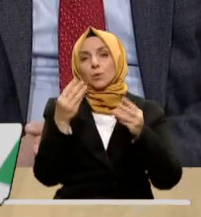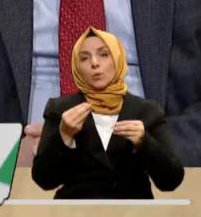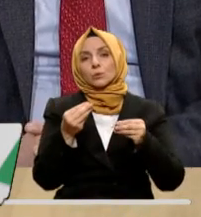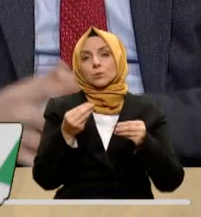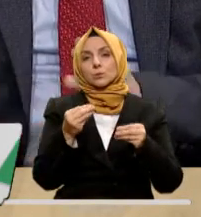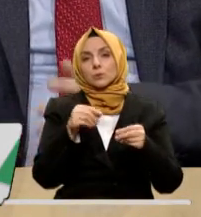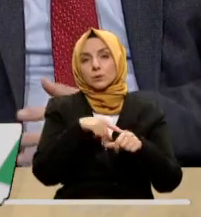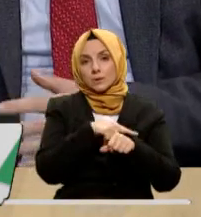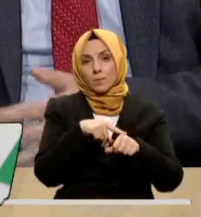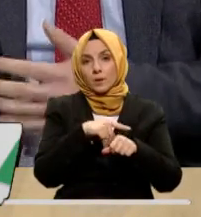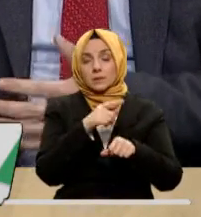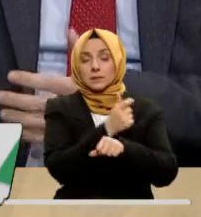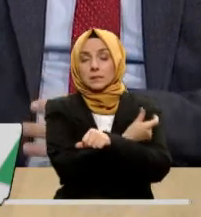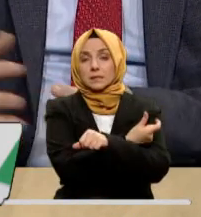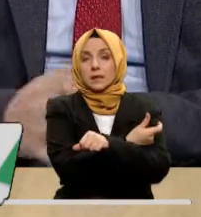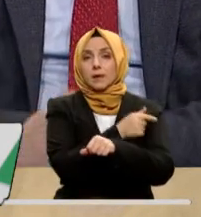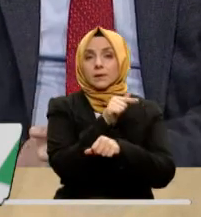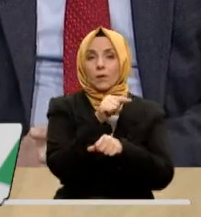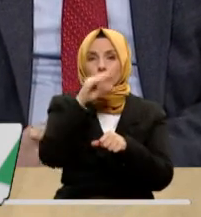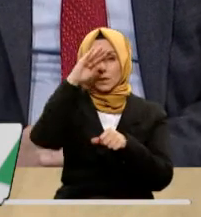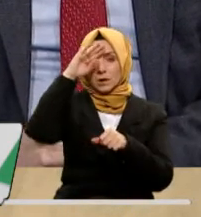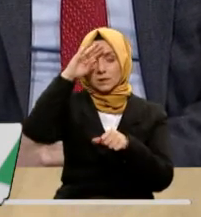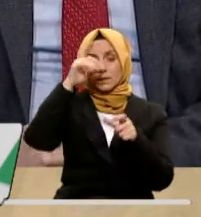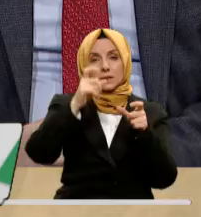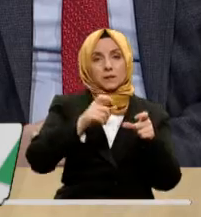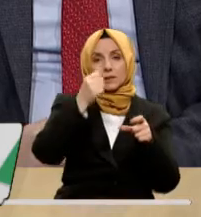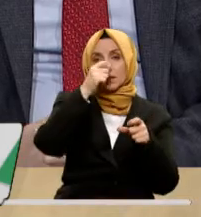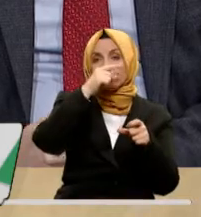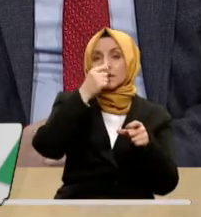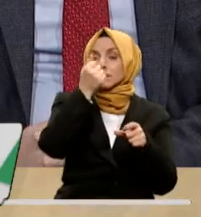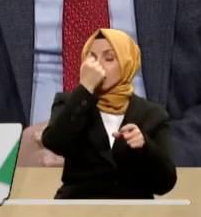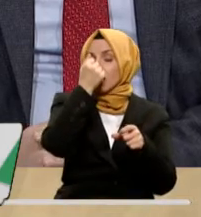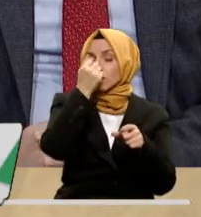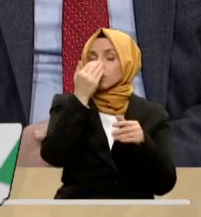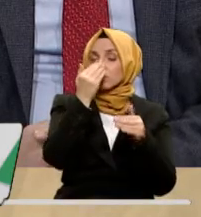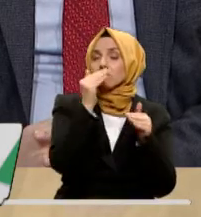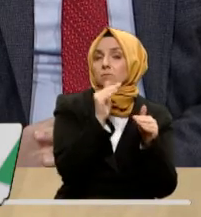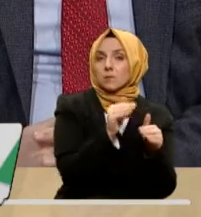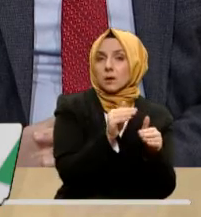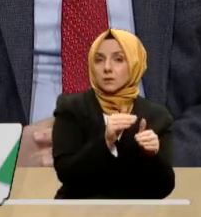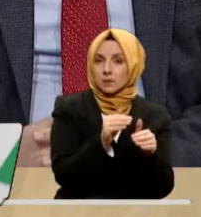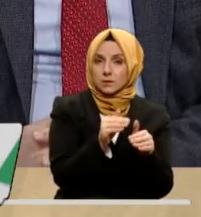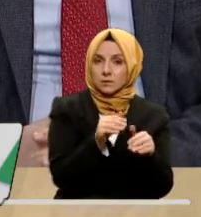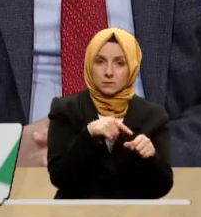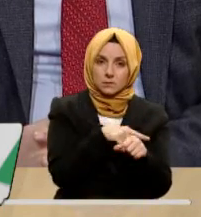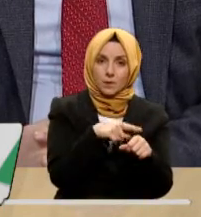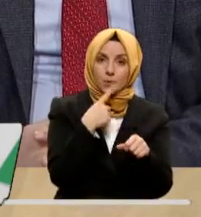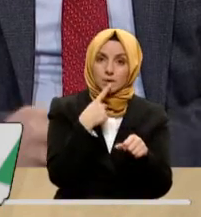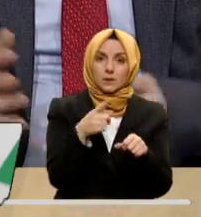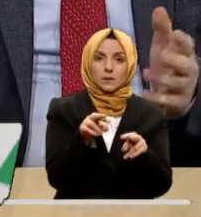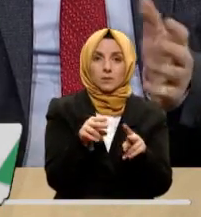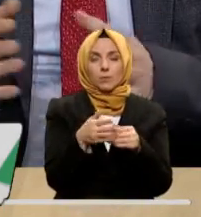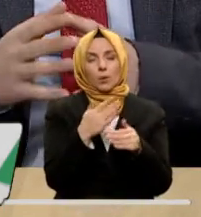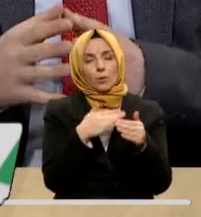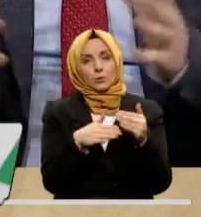şu soruda geliyor hastaneleri kan bağışla sakya diye ama hastanelerde kan bağışlandı noktada dediğim gibi